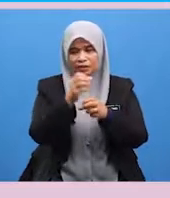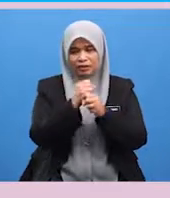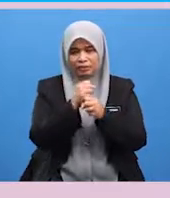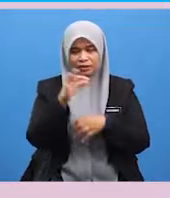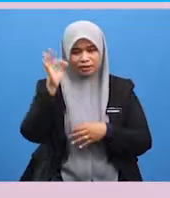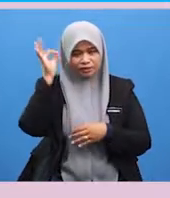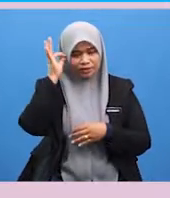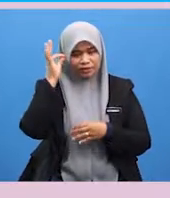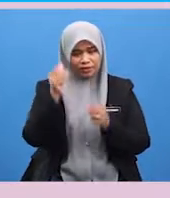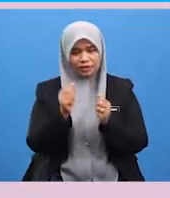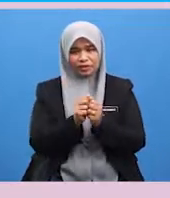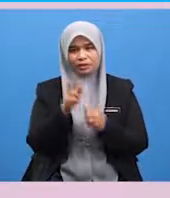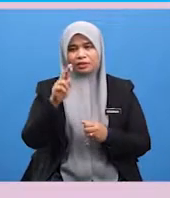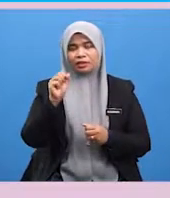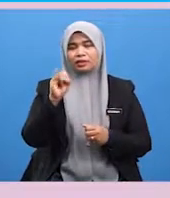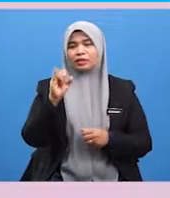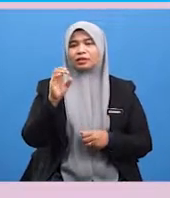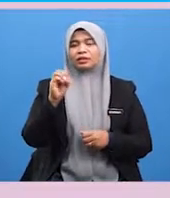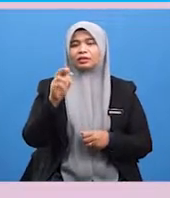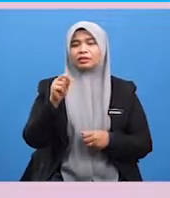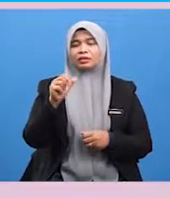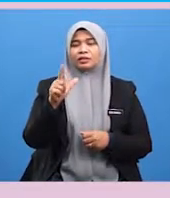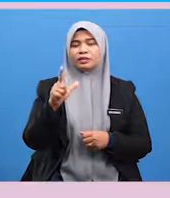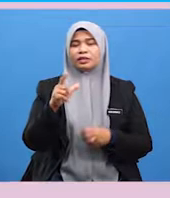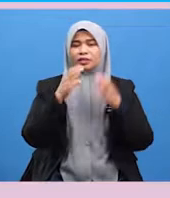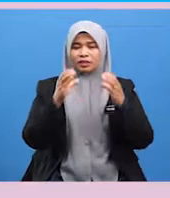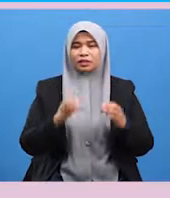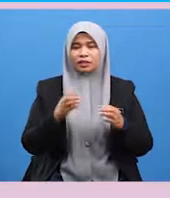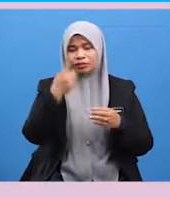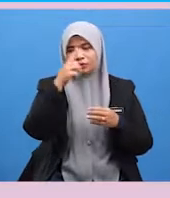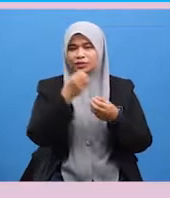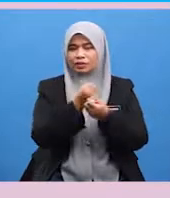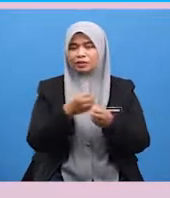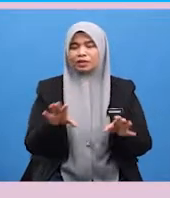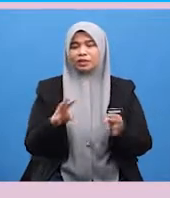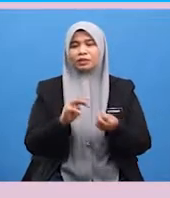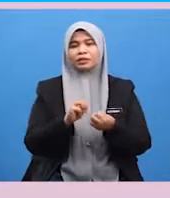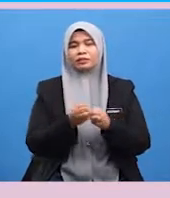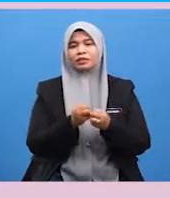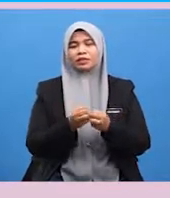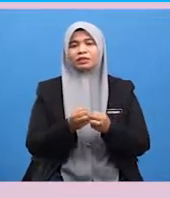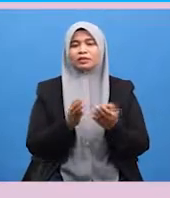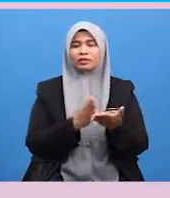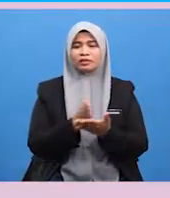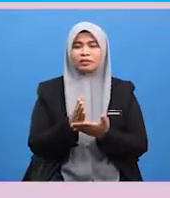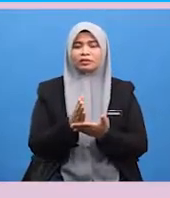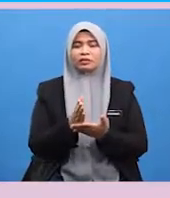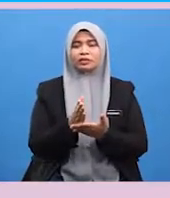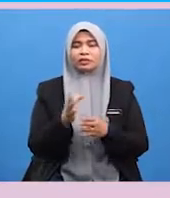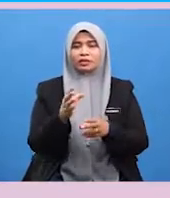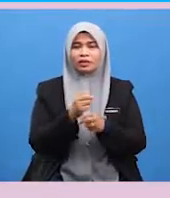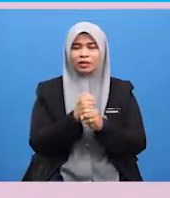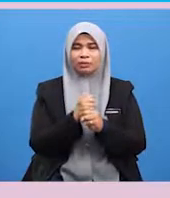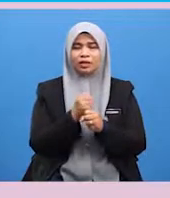berfikir secara rasional cara-cara untuk menyelesaikan masalah tersebut. Seterusnya,